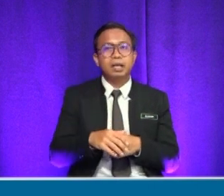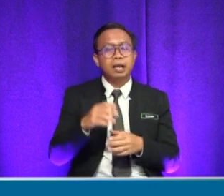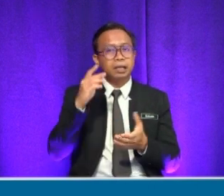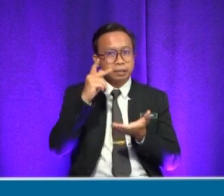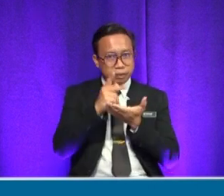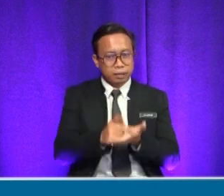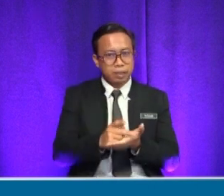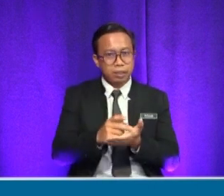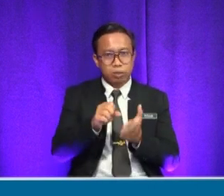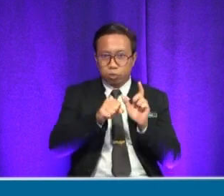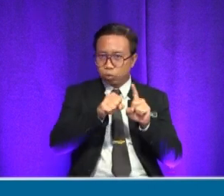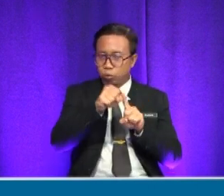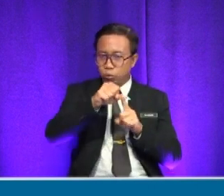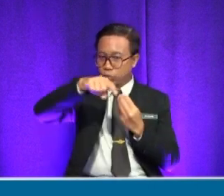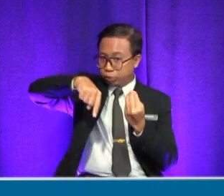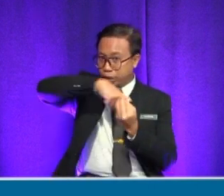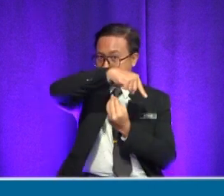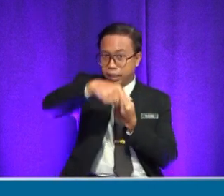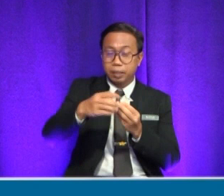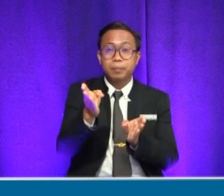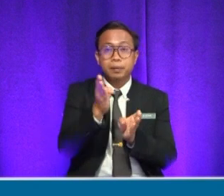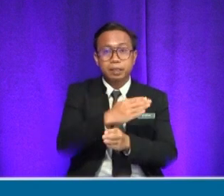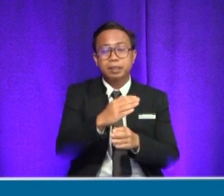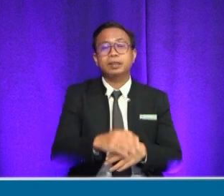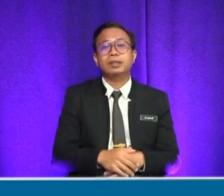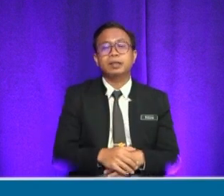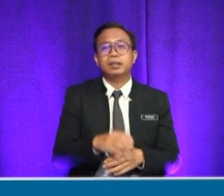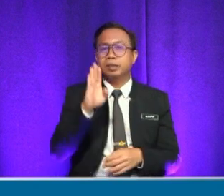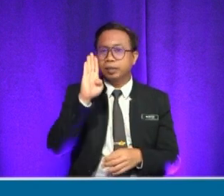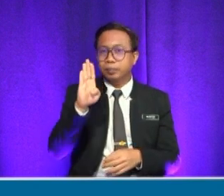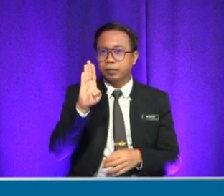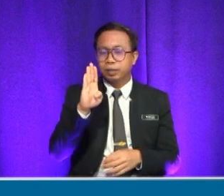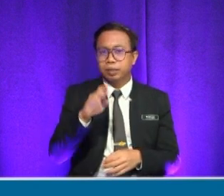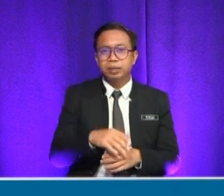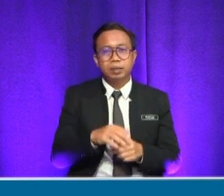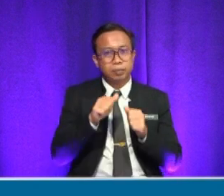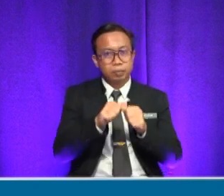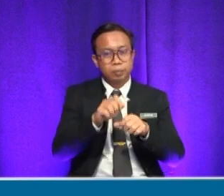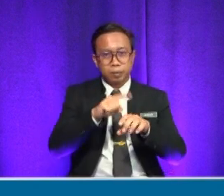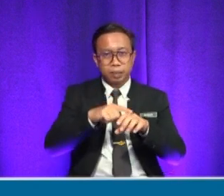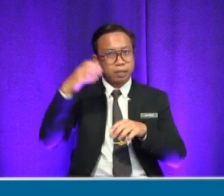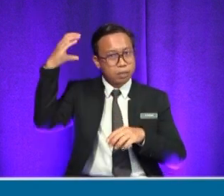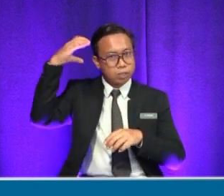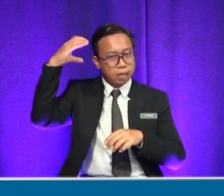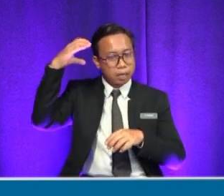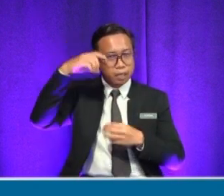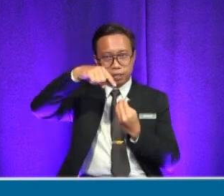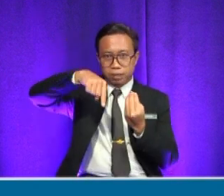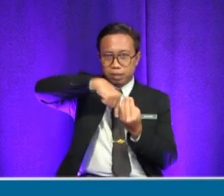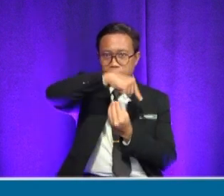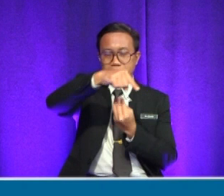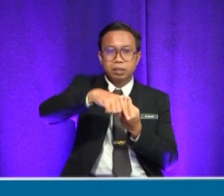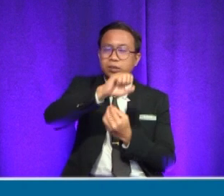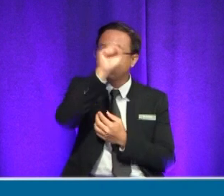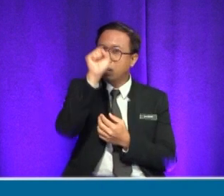suhu persekitaran bilik. Okey, kemudian sensor B peka kepada cahaya sekeliling. Jadi